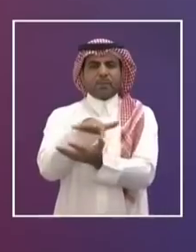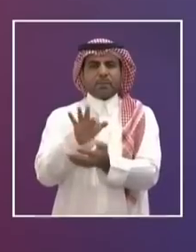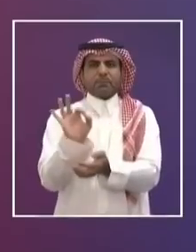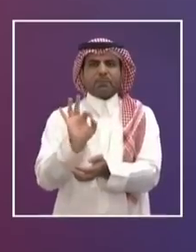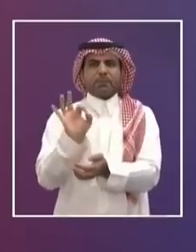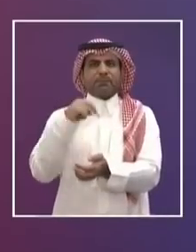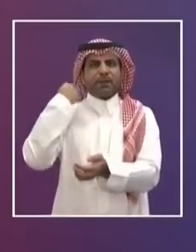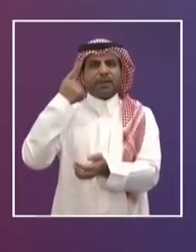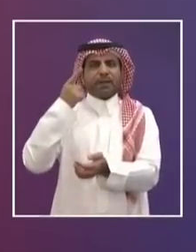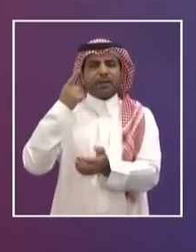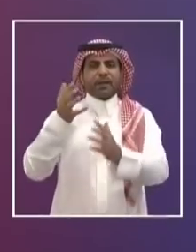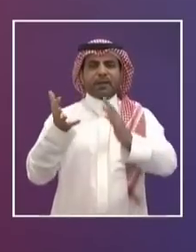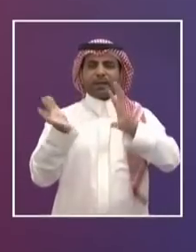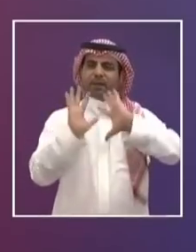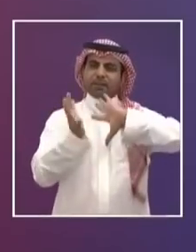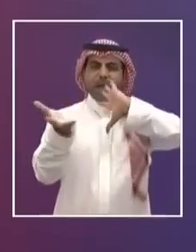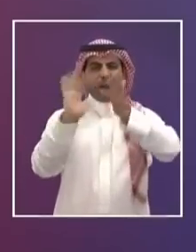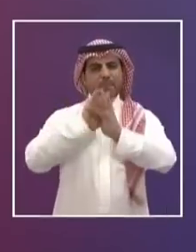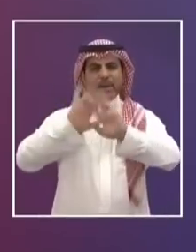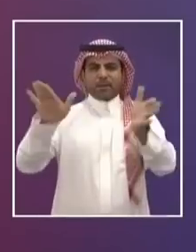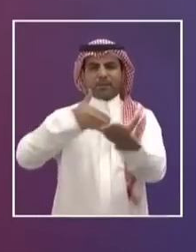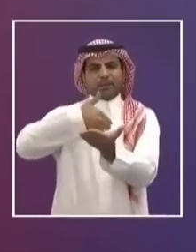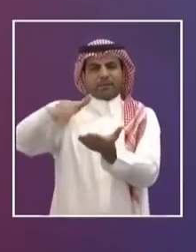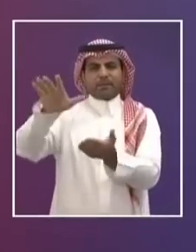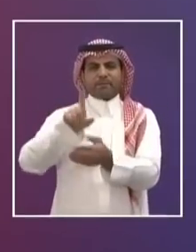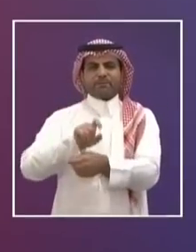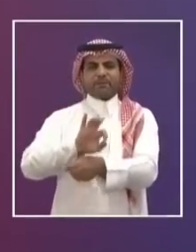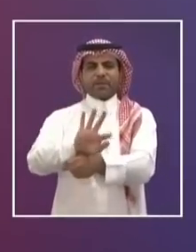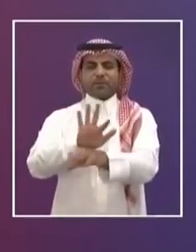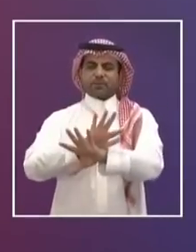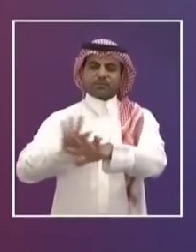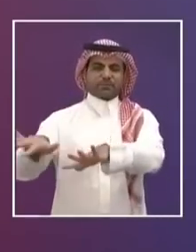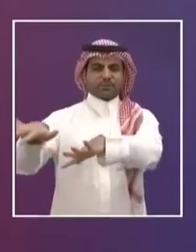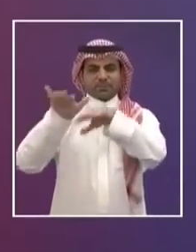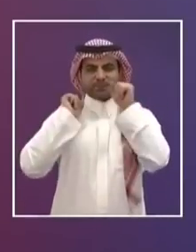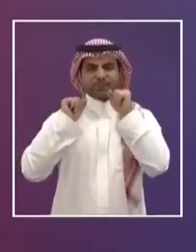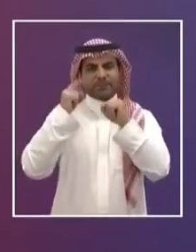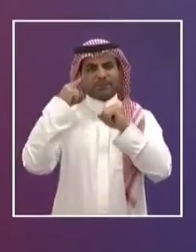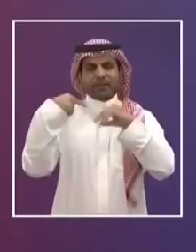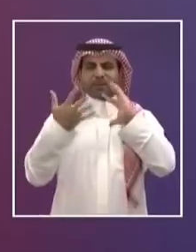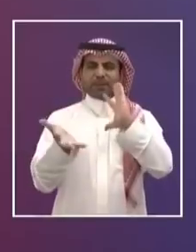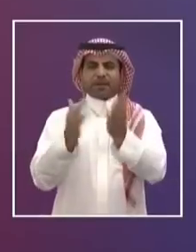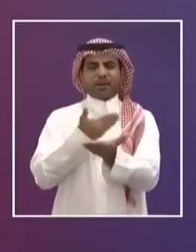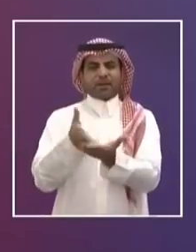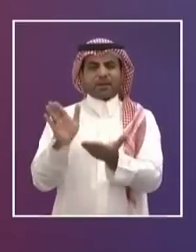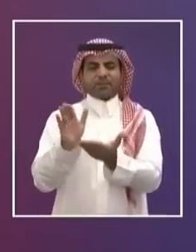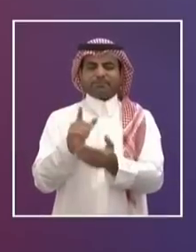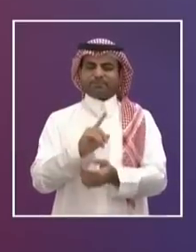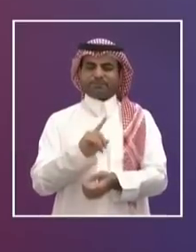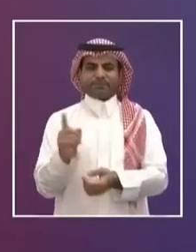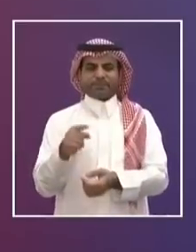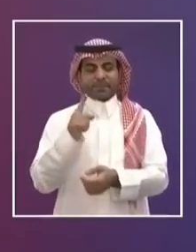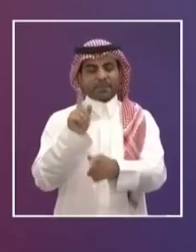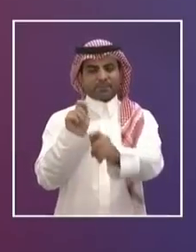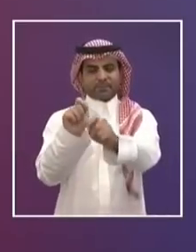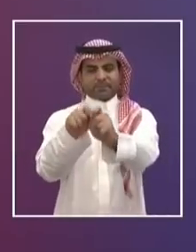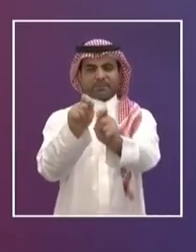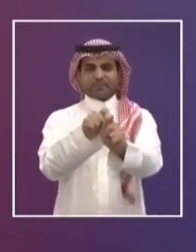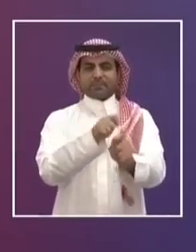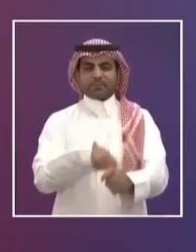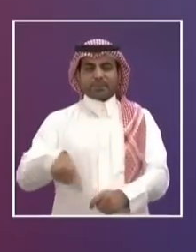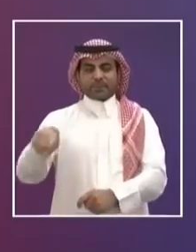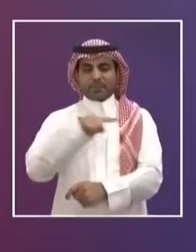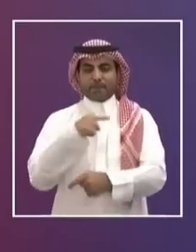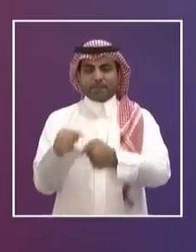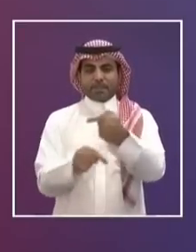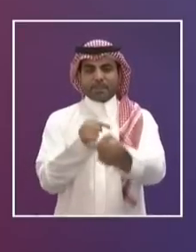أن العالم يمر بمرحلة انتهاء لهذه الجائحة حاليا أو غير ذلك. كل هذه الأمور نحذر من